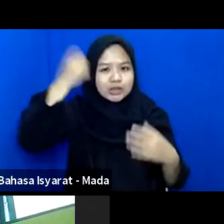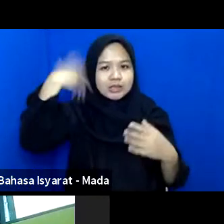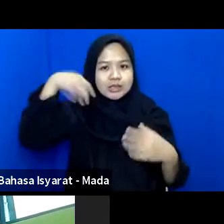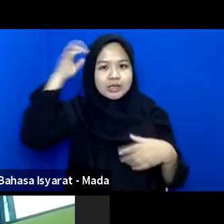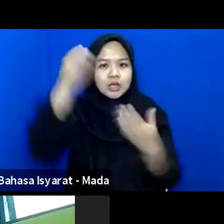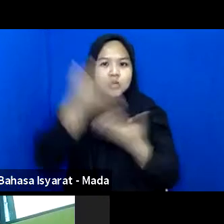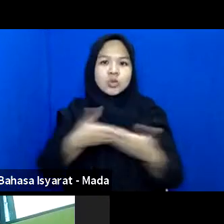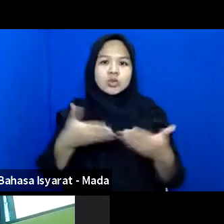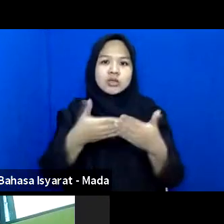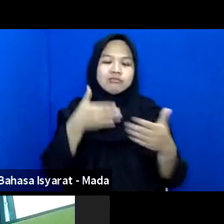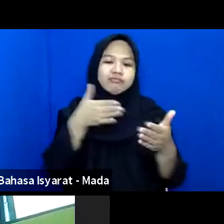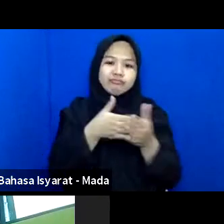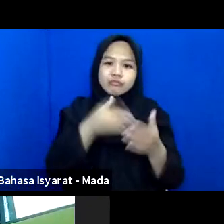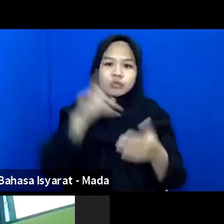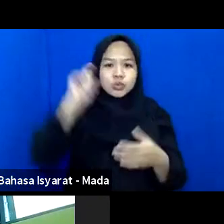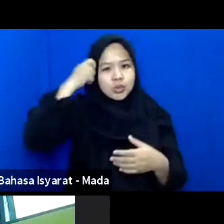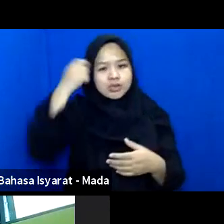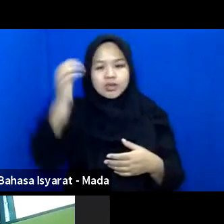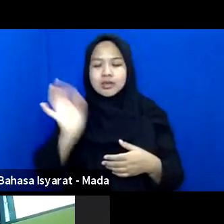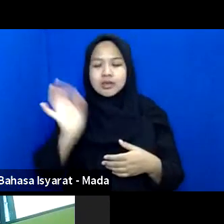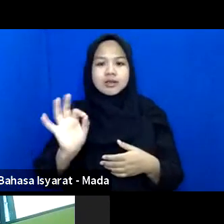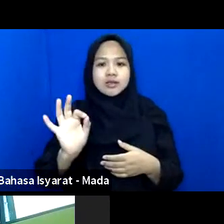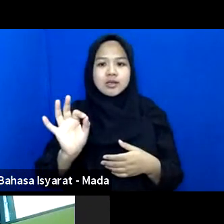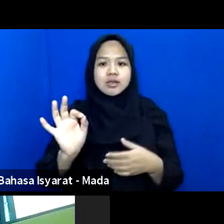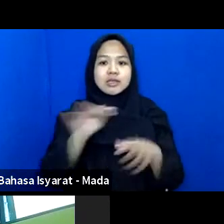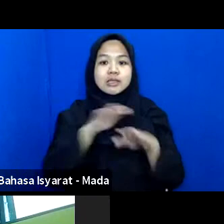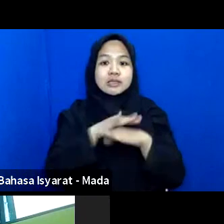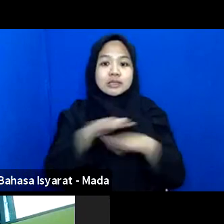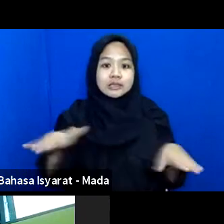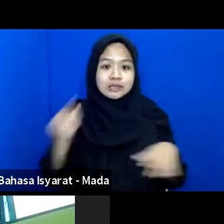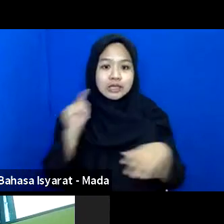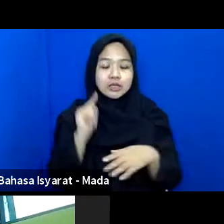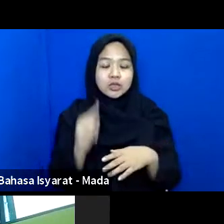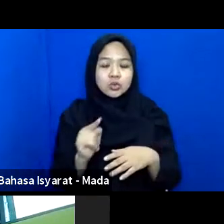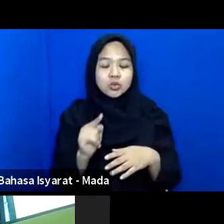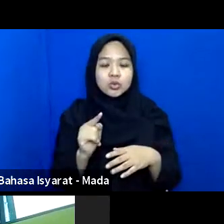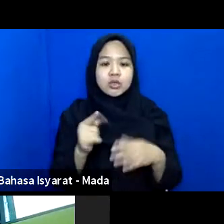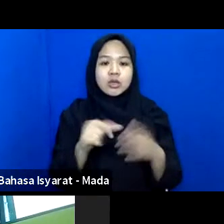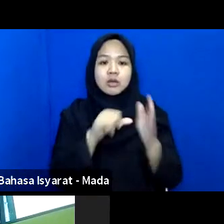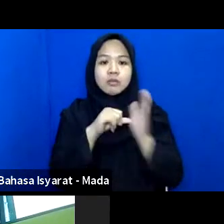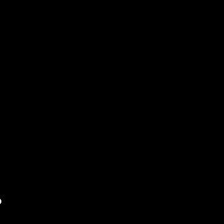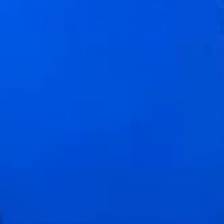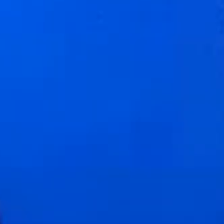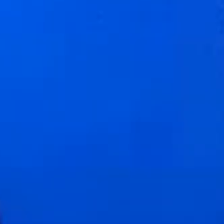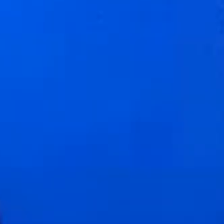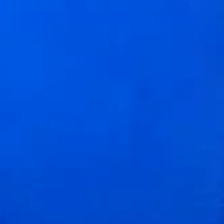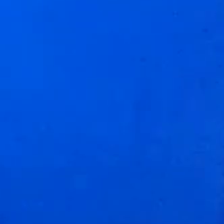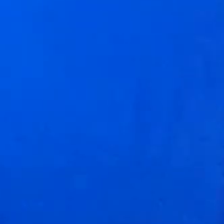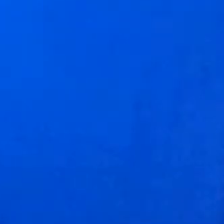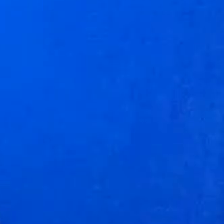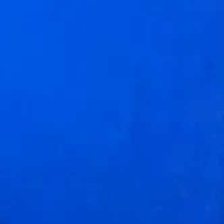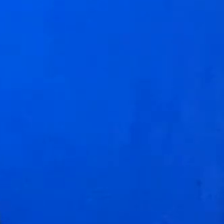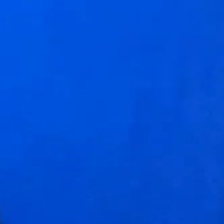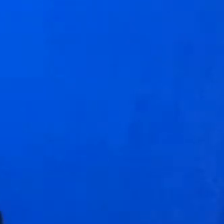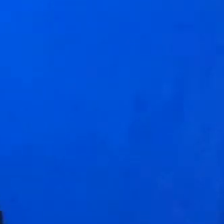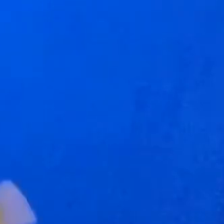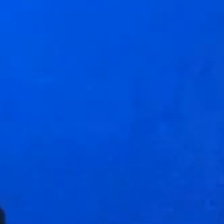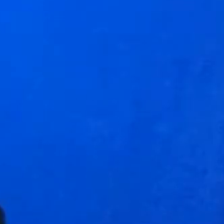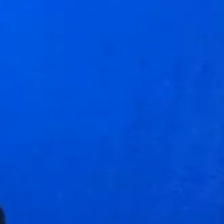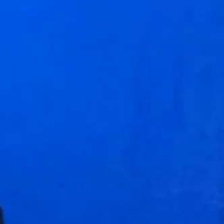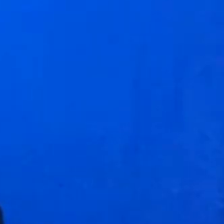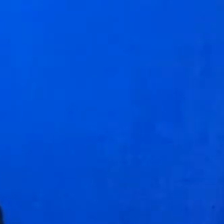Sosial Tidak ada Kesulitan Sekian Itu Pertolongan kami Pada Ibu tersebut Bisa